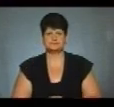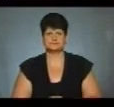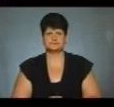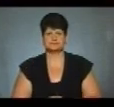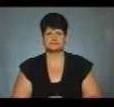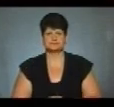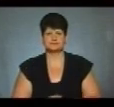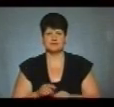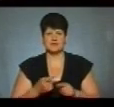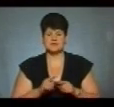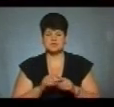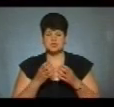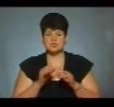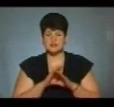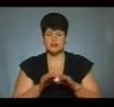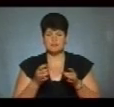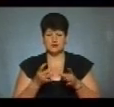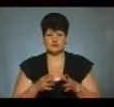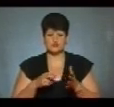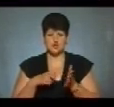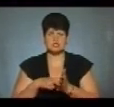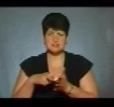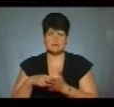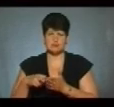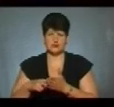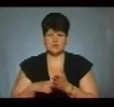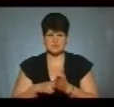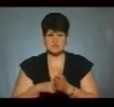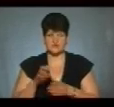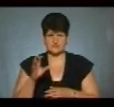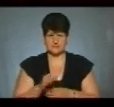То ще не так просто, то ще все штампується.